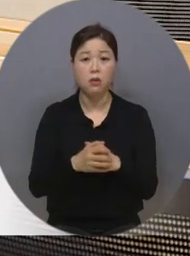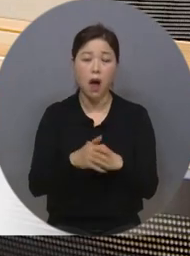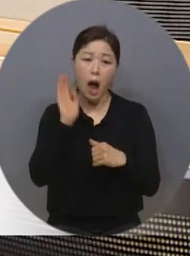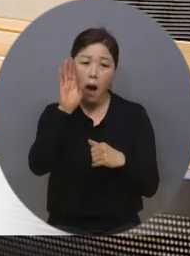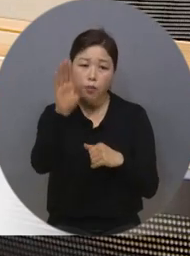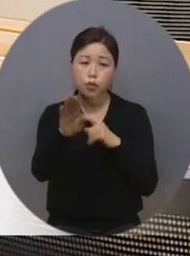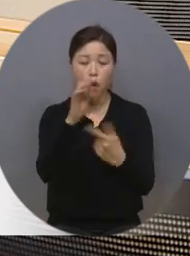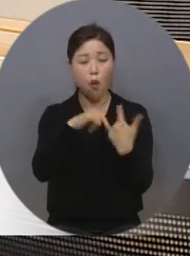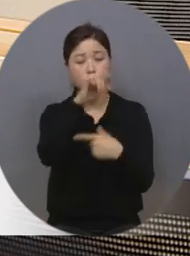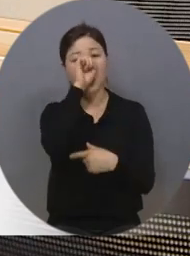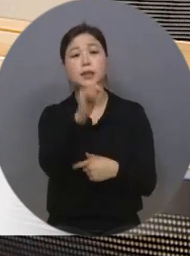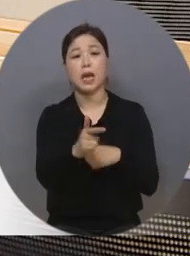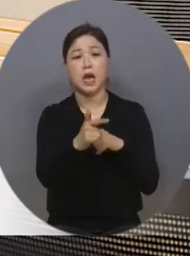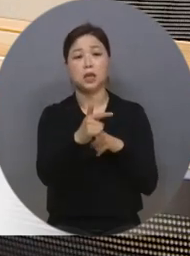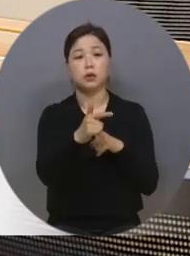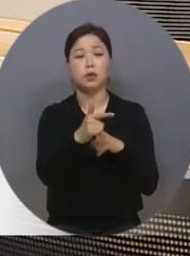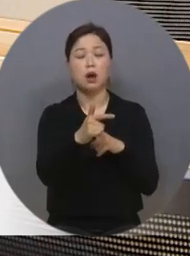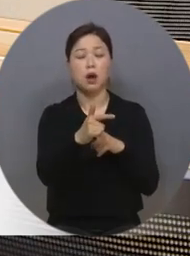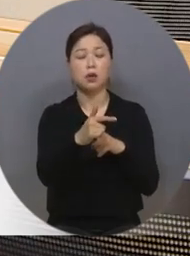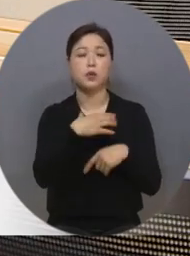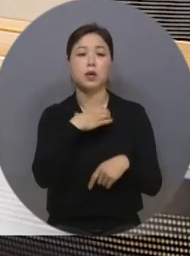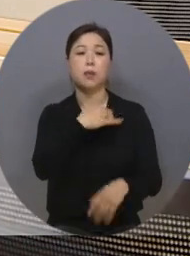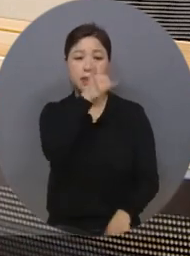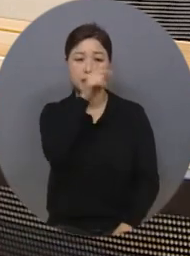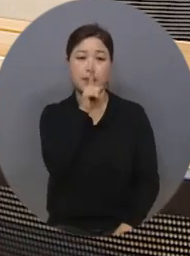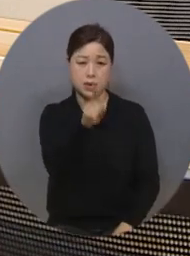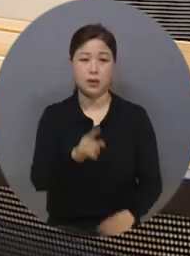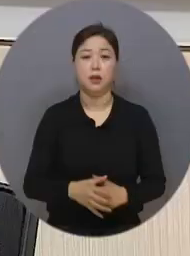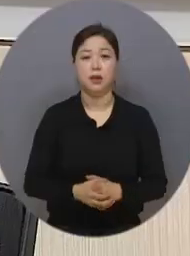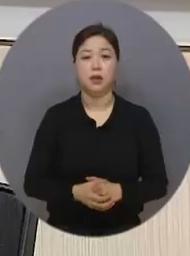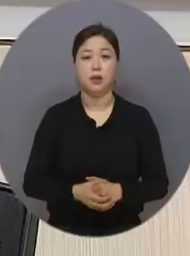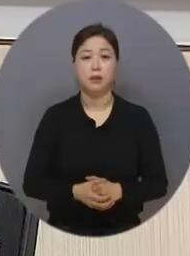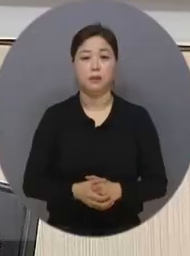다른 부작용을 낳을 수 있다는 전문가의 분석도 있습니다.